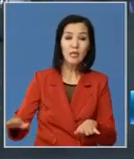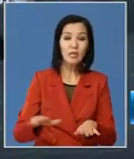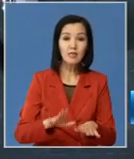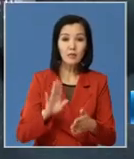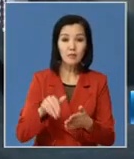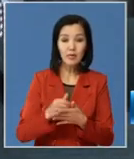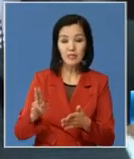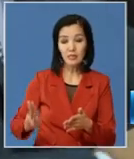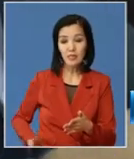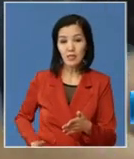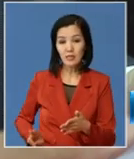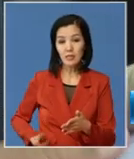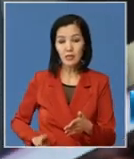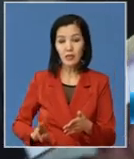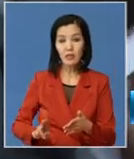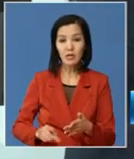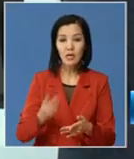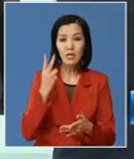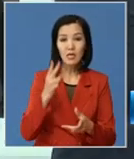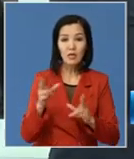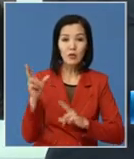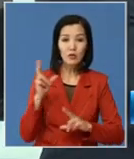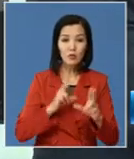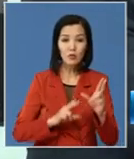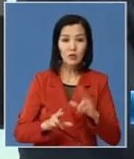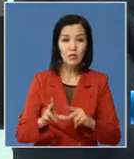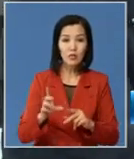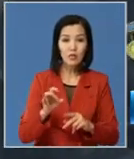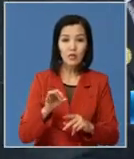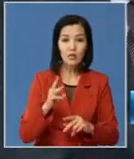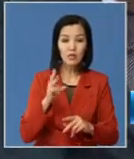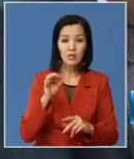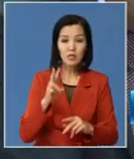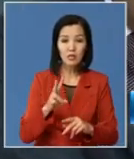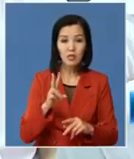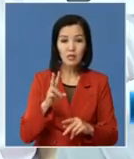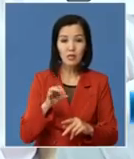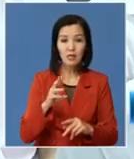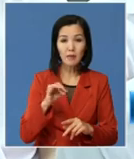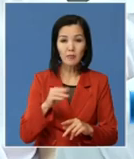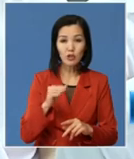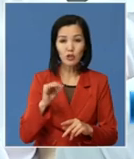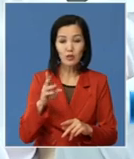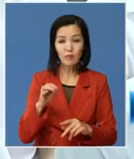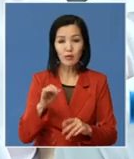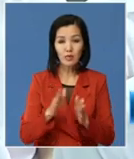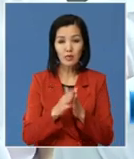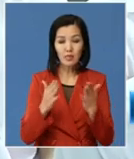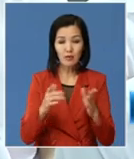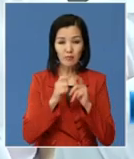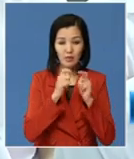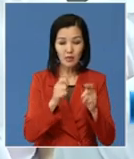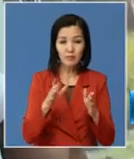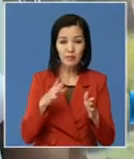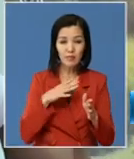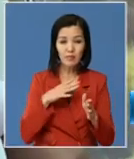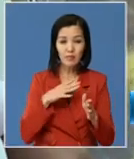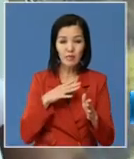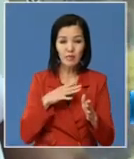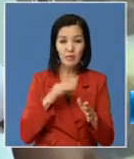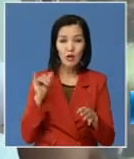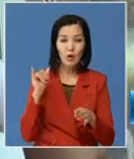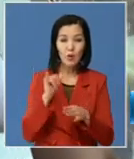Тамшыбұлақ ағылшын саяхатшылары Томас пен Люси Аткинсондардың да зерттеуіне арқау болған жер. Тіпті олар тұңғыштарына Алатау